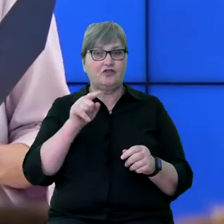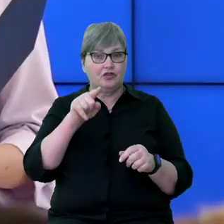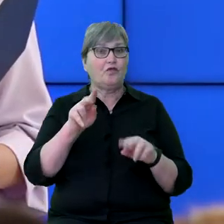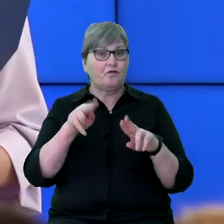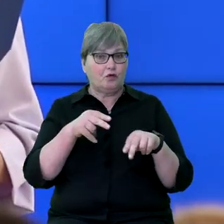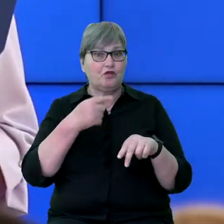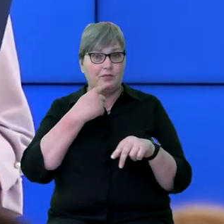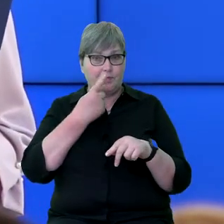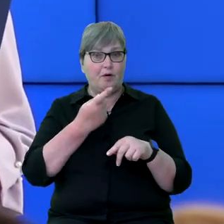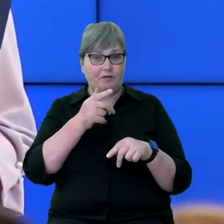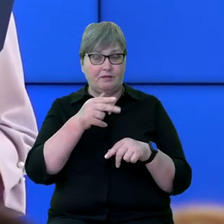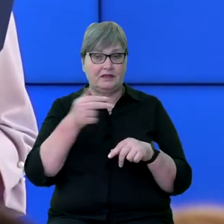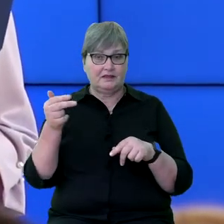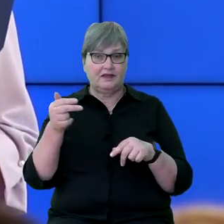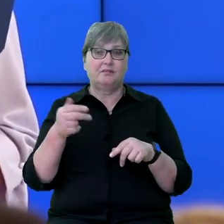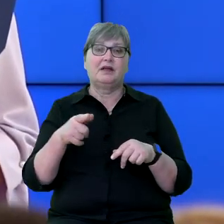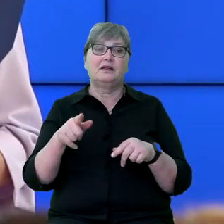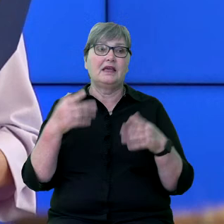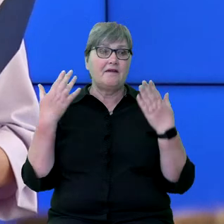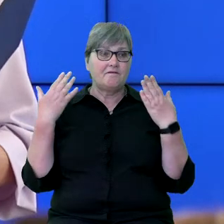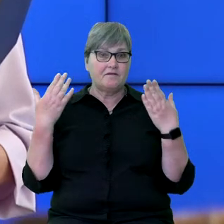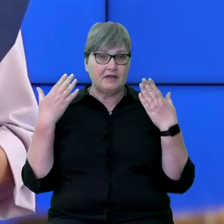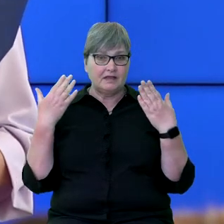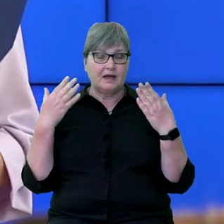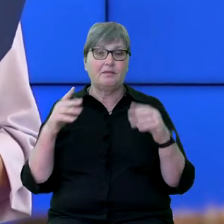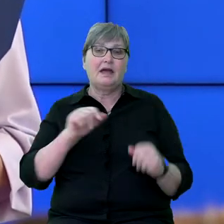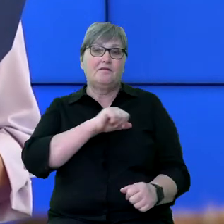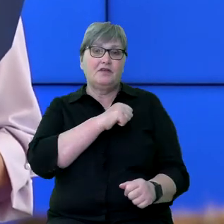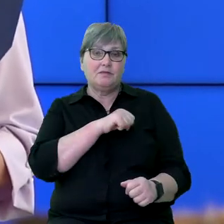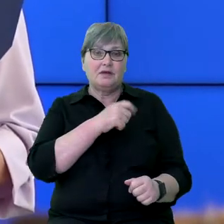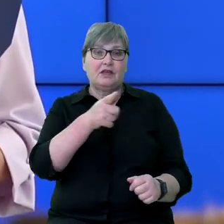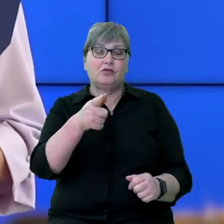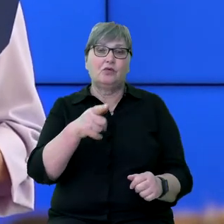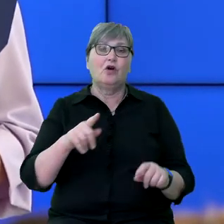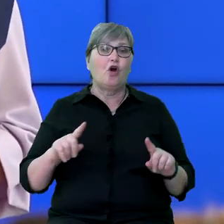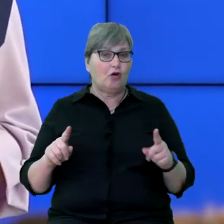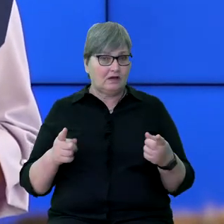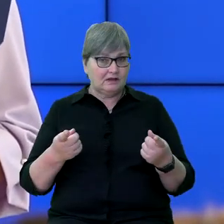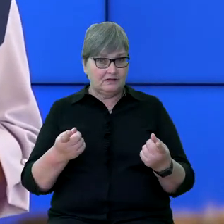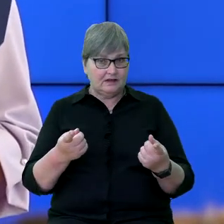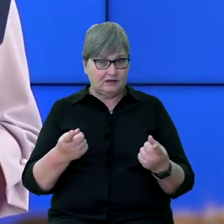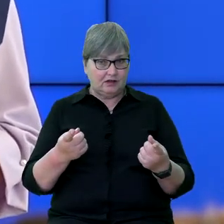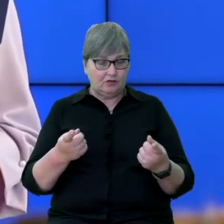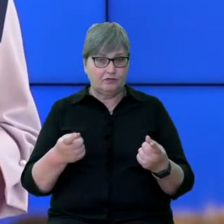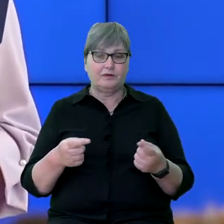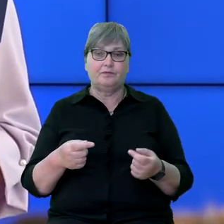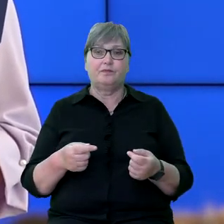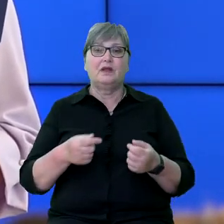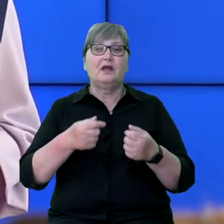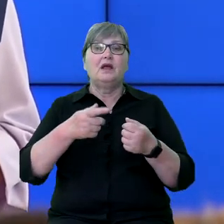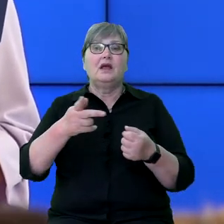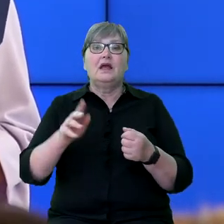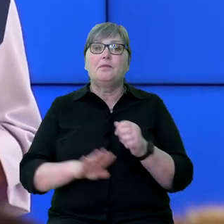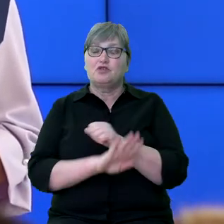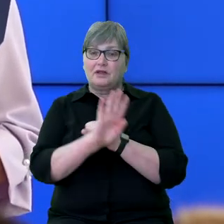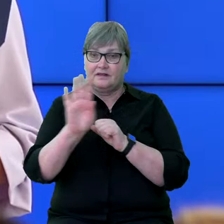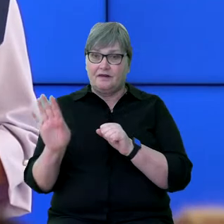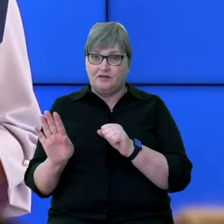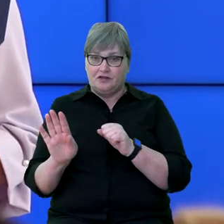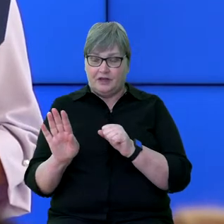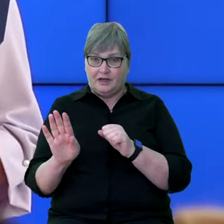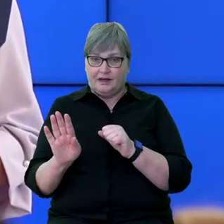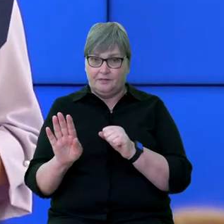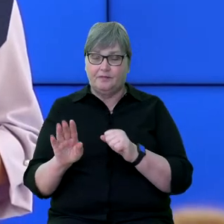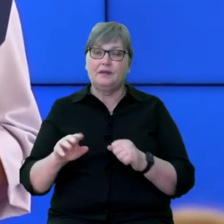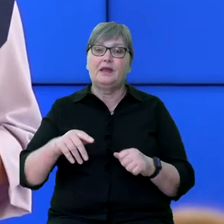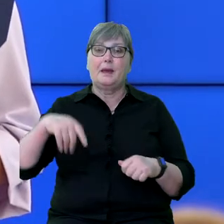przede wszystkim witam w imieniu organizatorów. Przedstawiciela Prezydenta Rzeczpospolitej Polskiej,